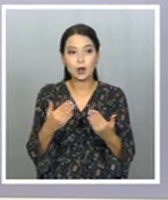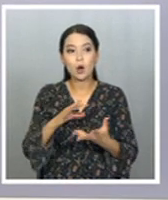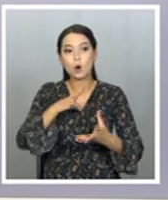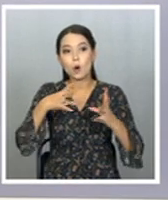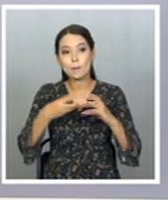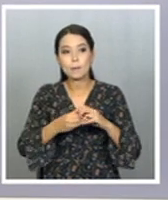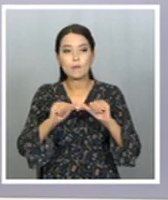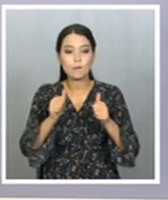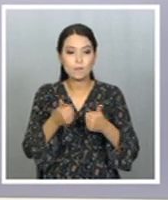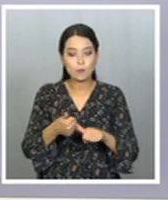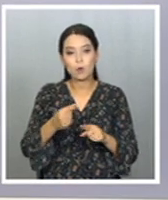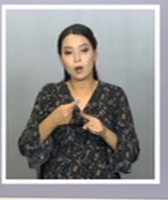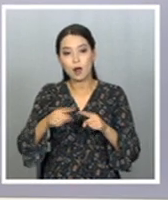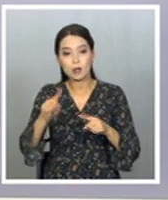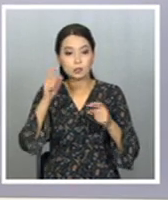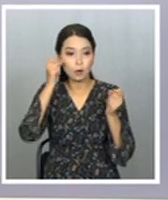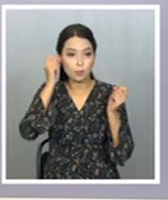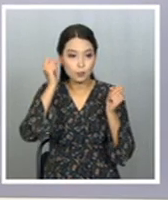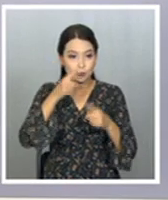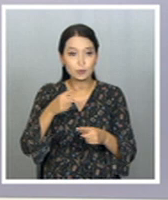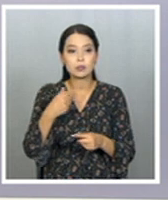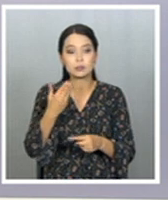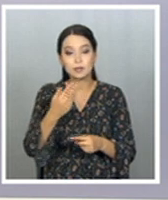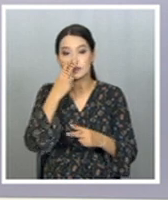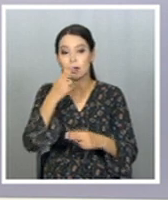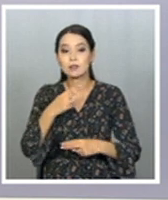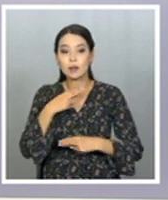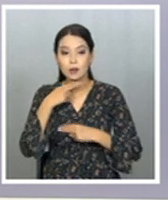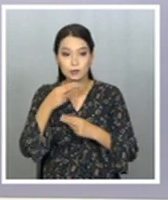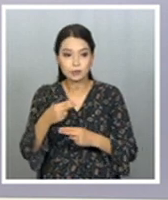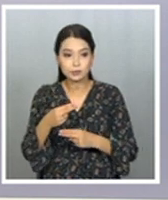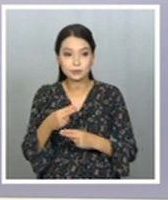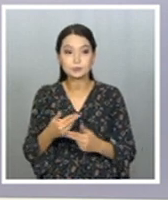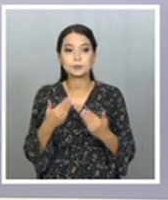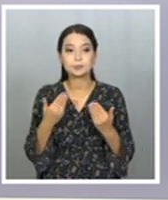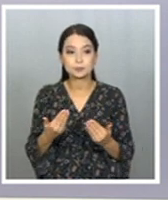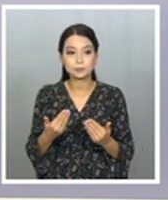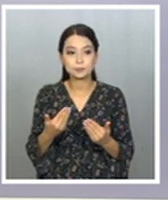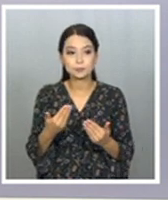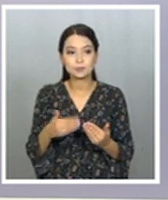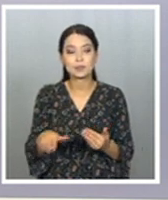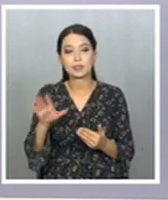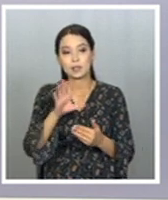формулаларын ажырата білу алгоритміне назар аударыңыздар. Демек, есептің берілуінде